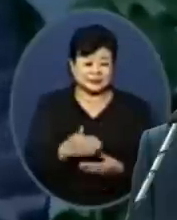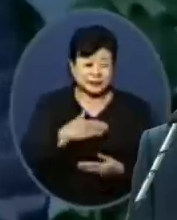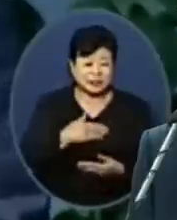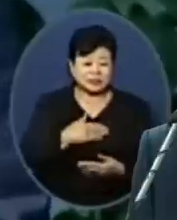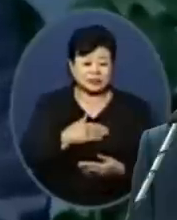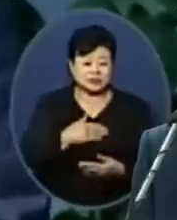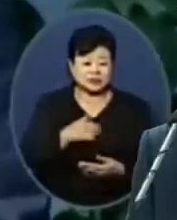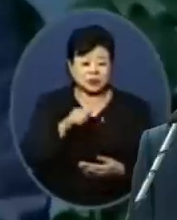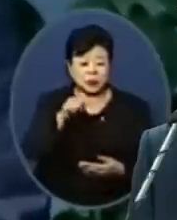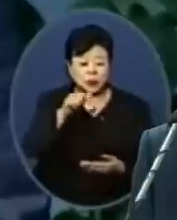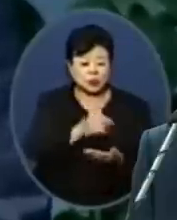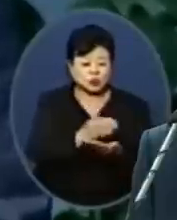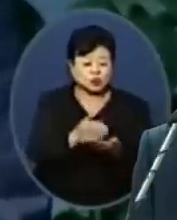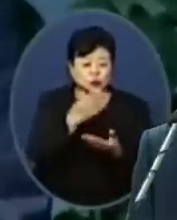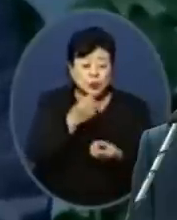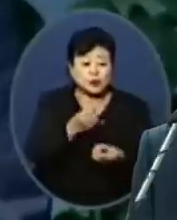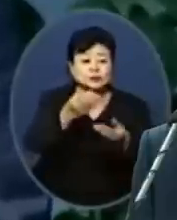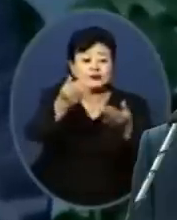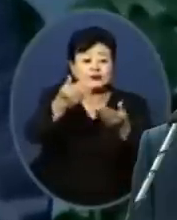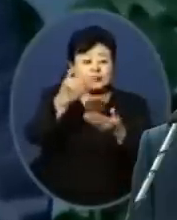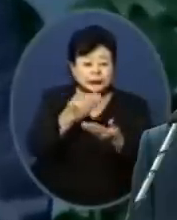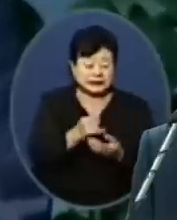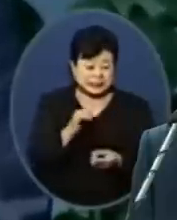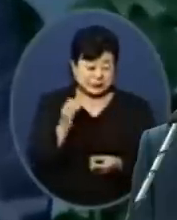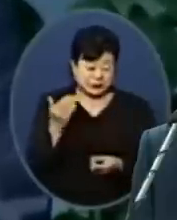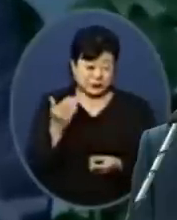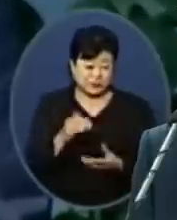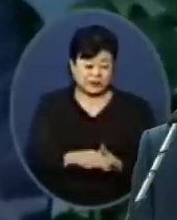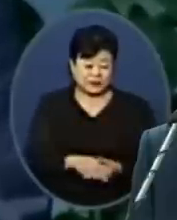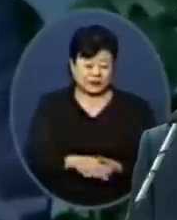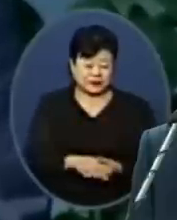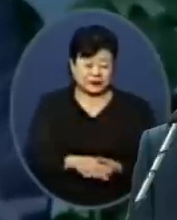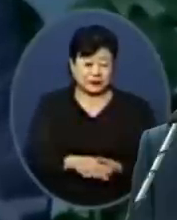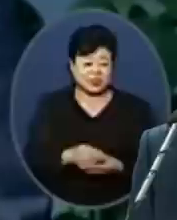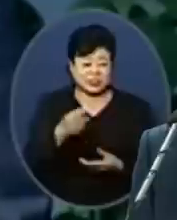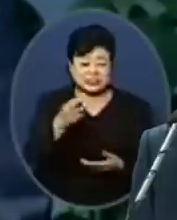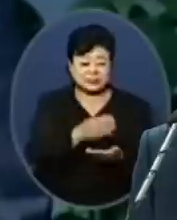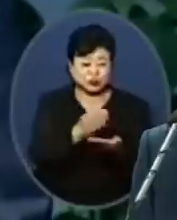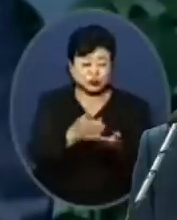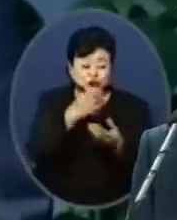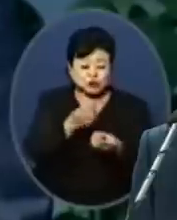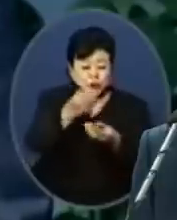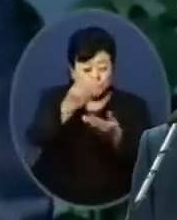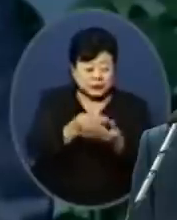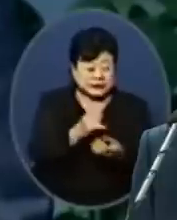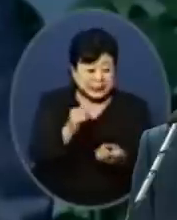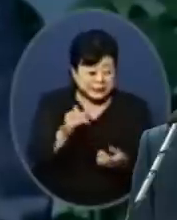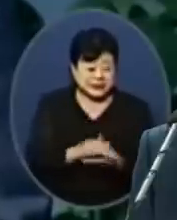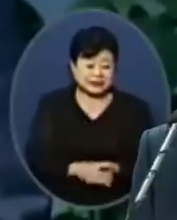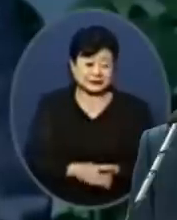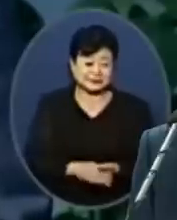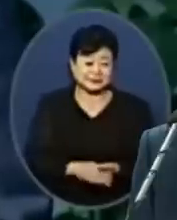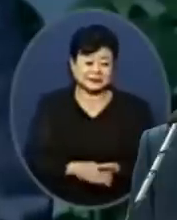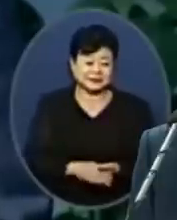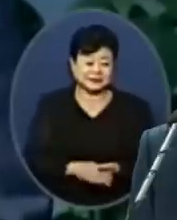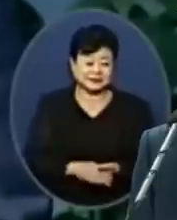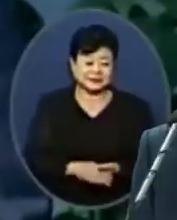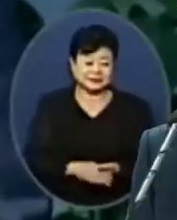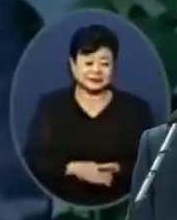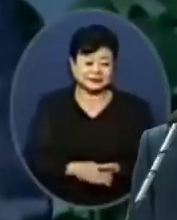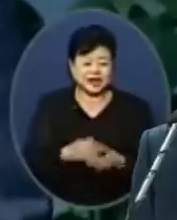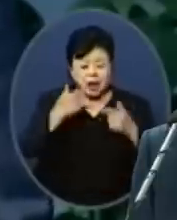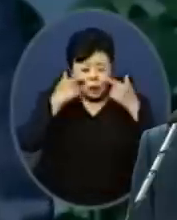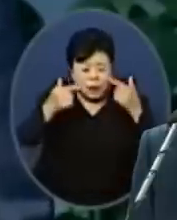나는 오중복음을 받은 사람이요 삼중축복을 받은 사람입니다.